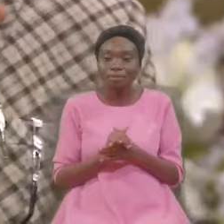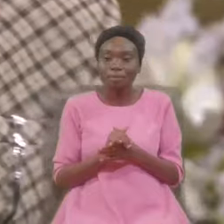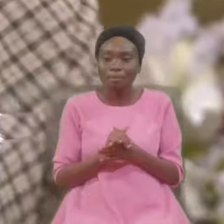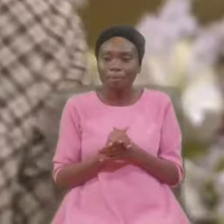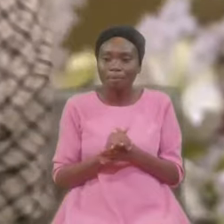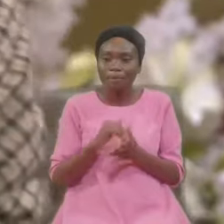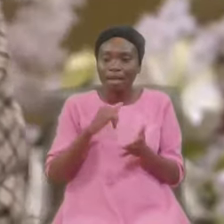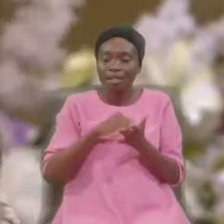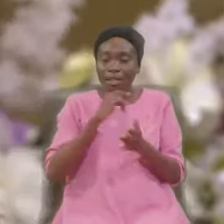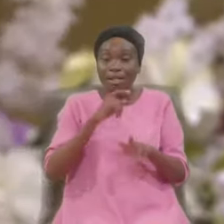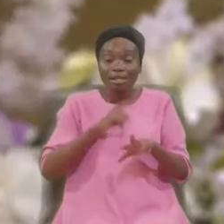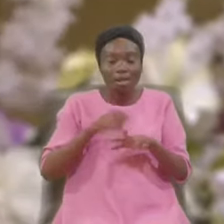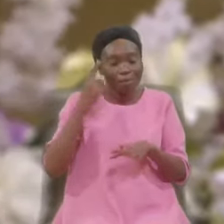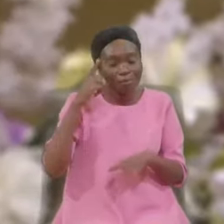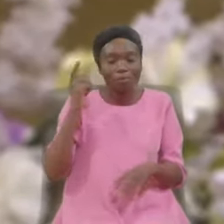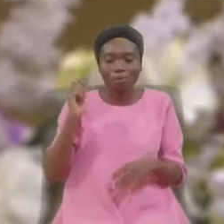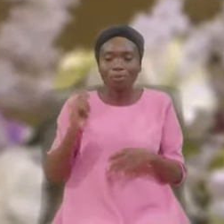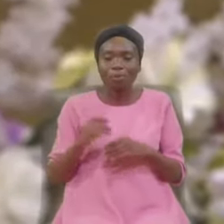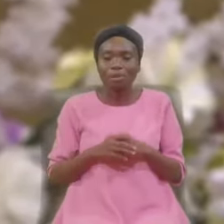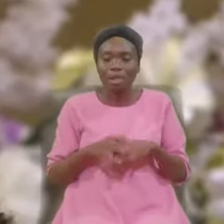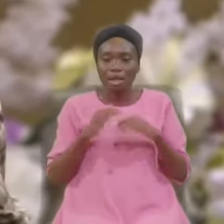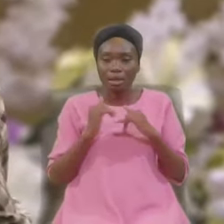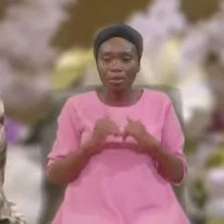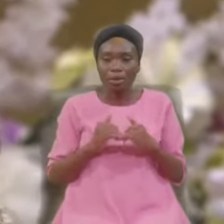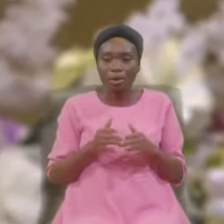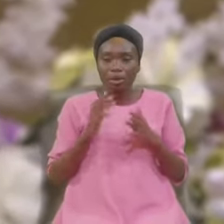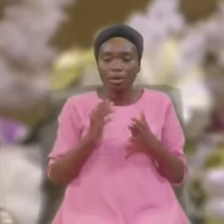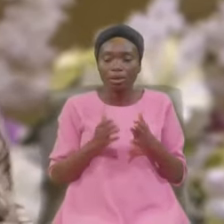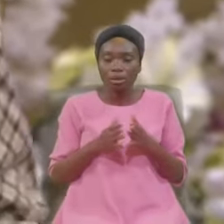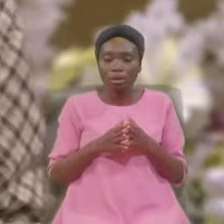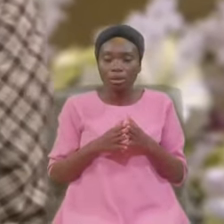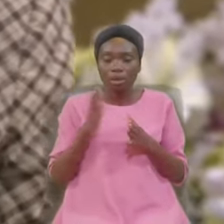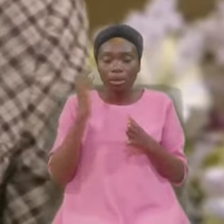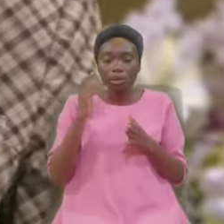It's testimony time. Let's listen to testimonies now.